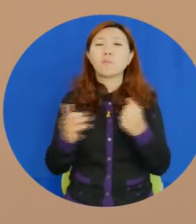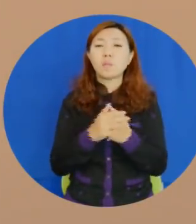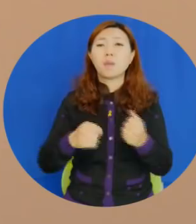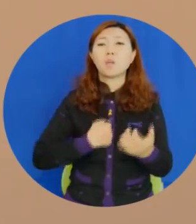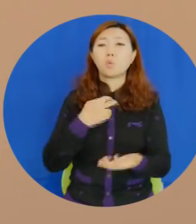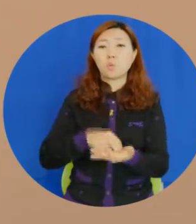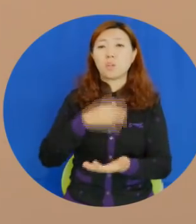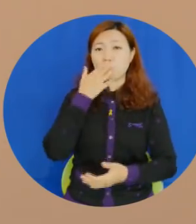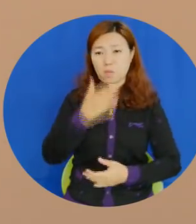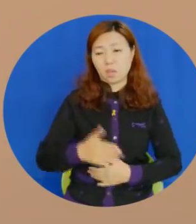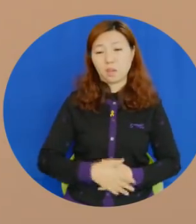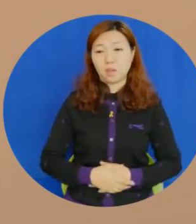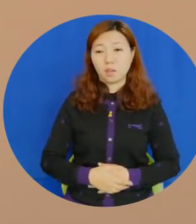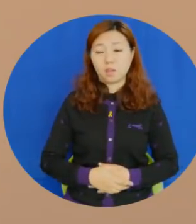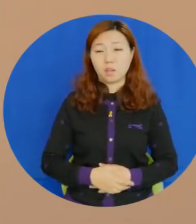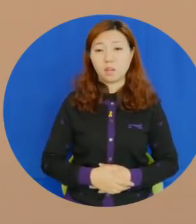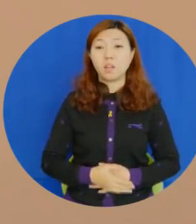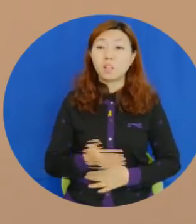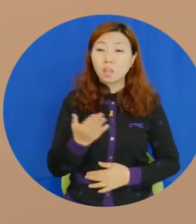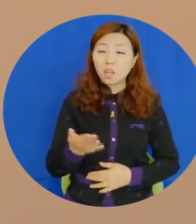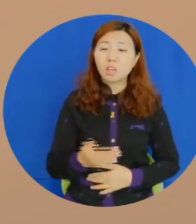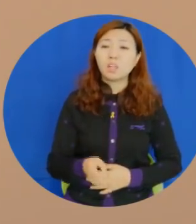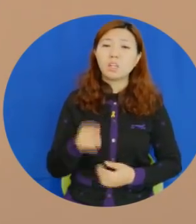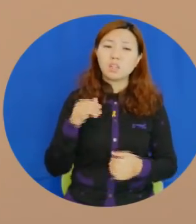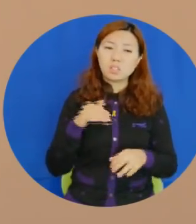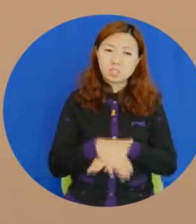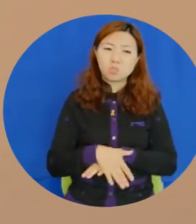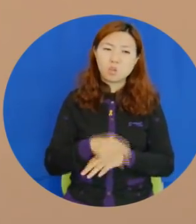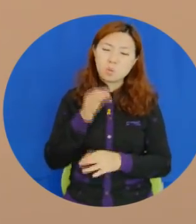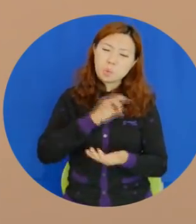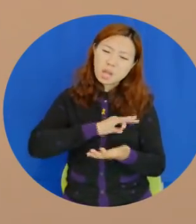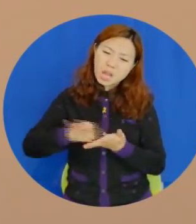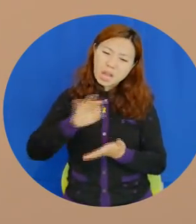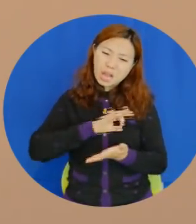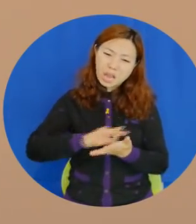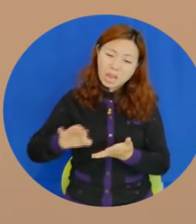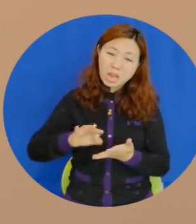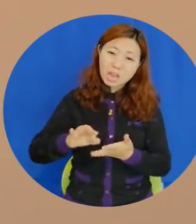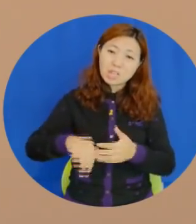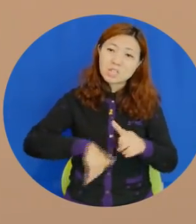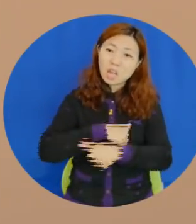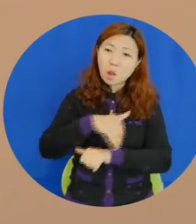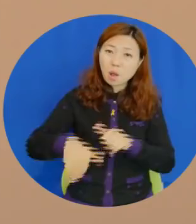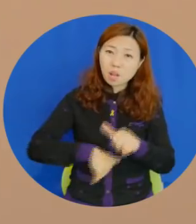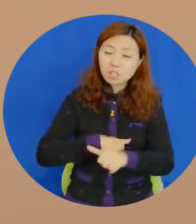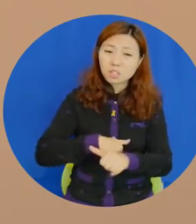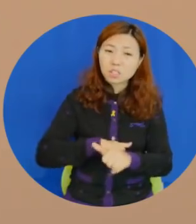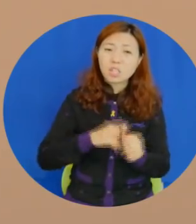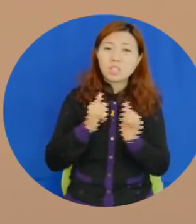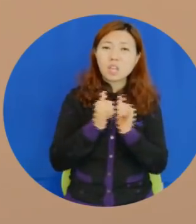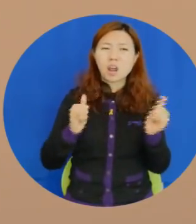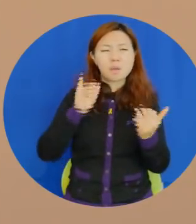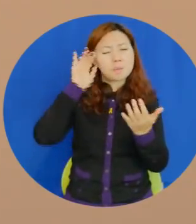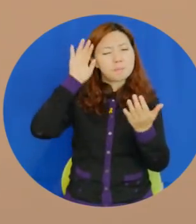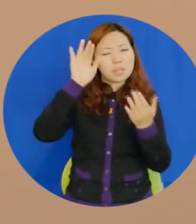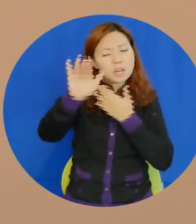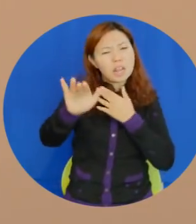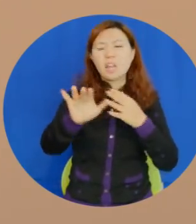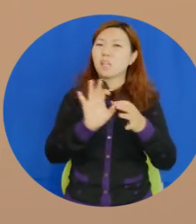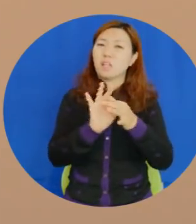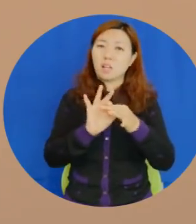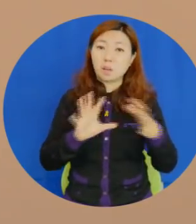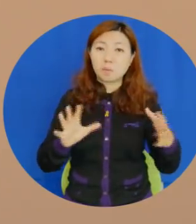말이야. 그런 것처럼 자기가 미래에 적어도 이런 지나친 소비주의는 인류 문명의